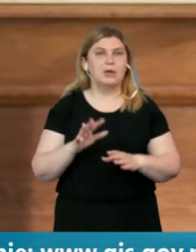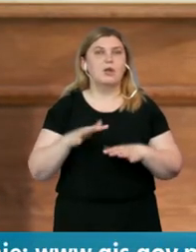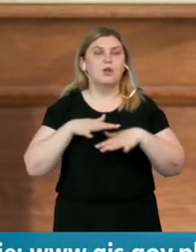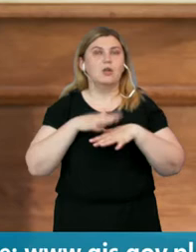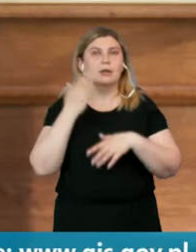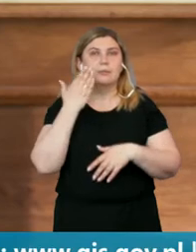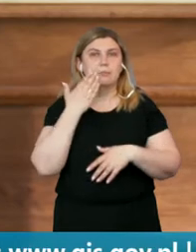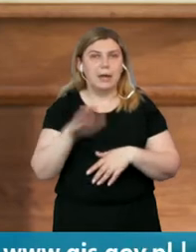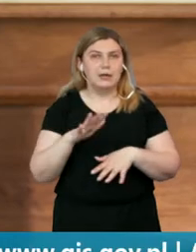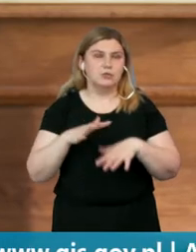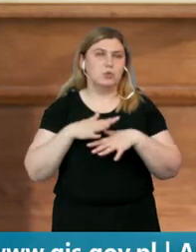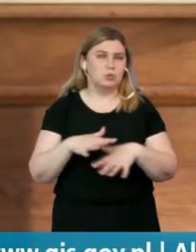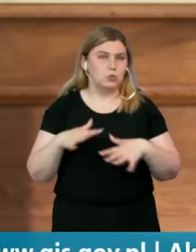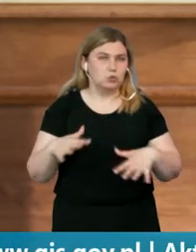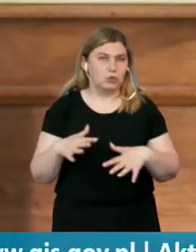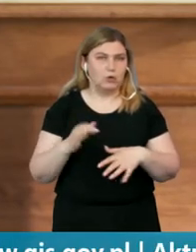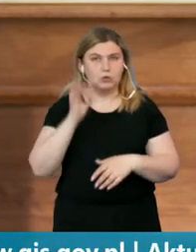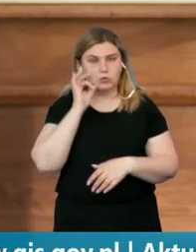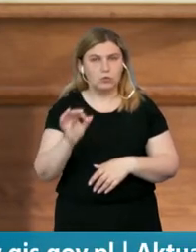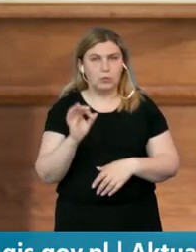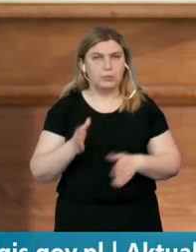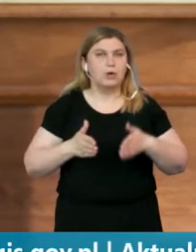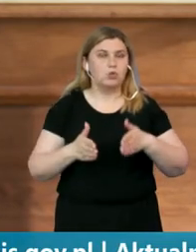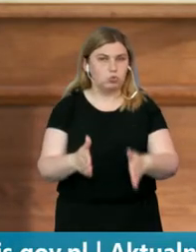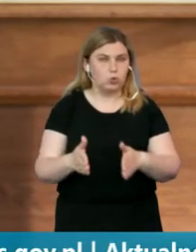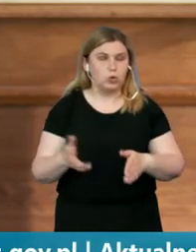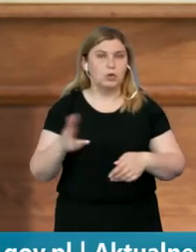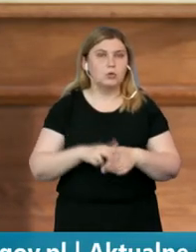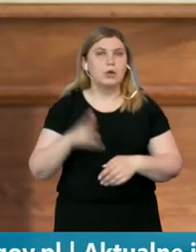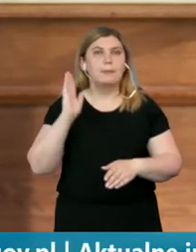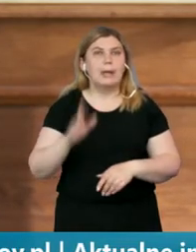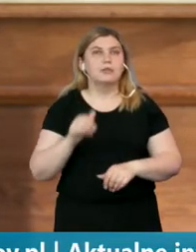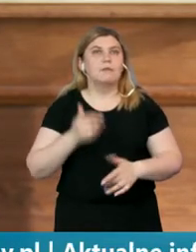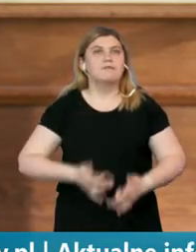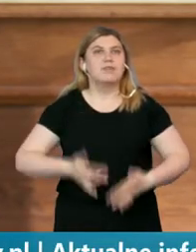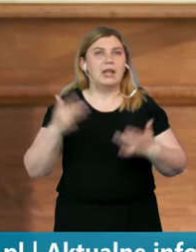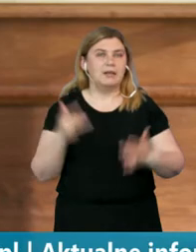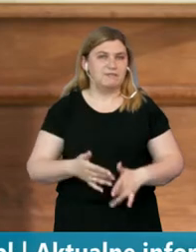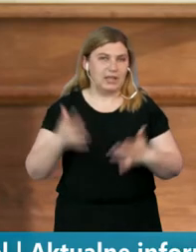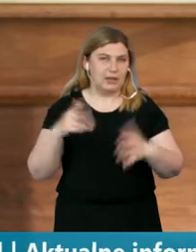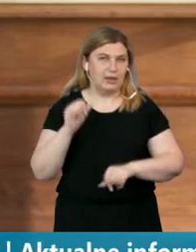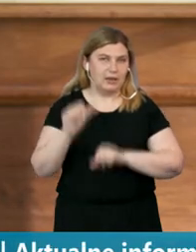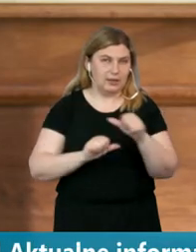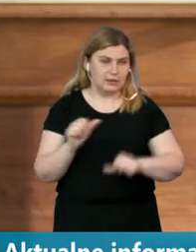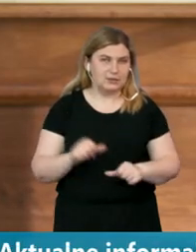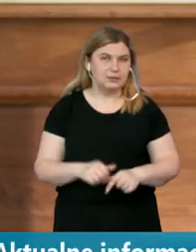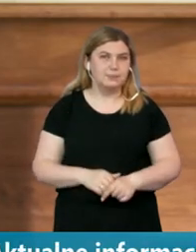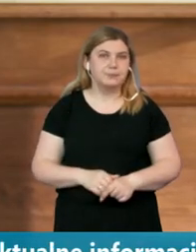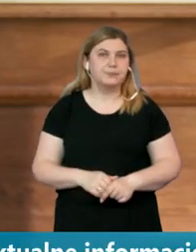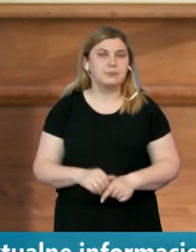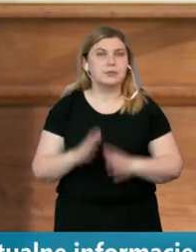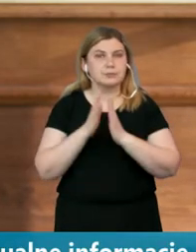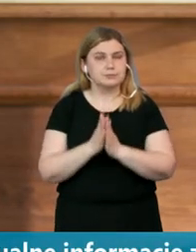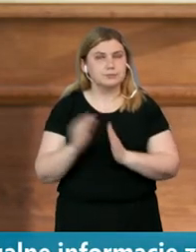bardzo dobrych, przyzwoitych dróg, które będą nam służyły przez długie, długie lata. Więc proszę jeszcze